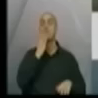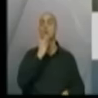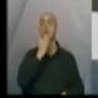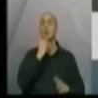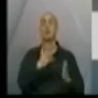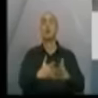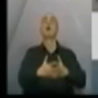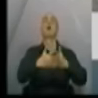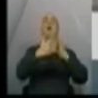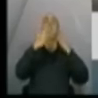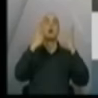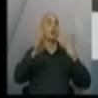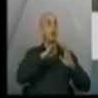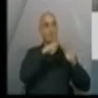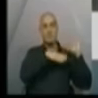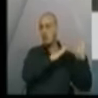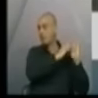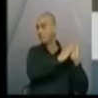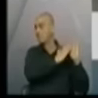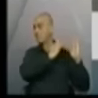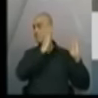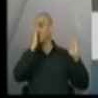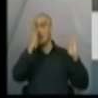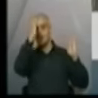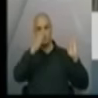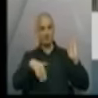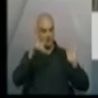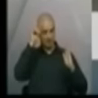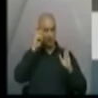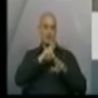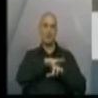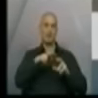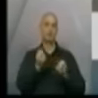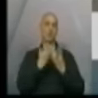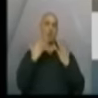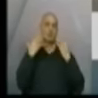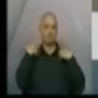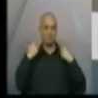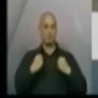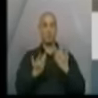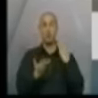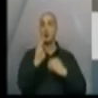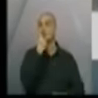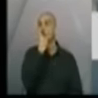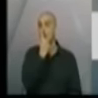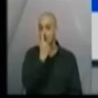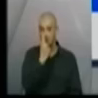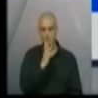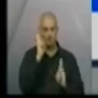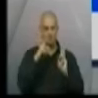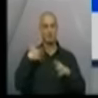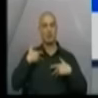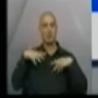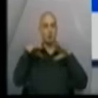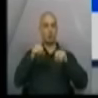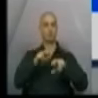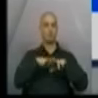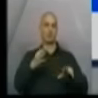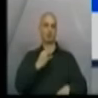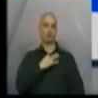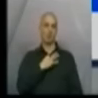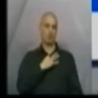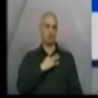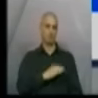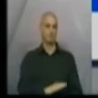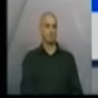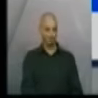גדול מאוד מהים ועד הירדן ארץ פורחת ובטוחה בהבדל אחד ות כובשים בארצנו שלנו